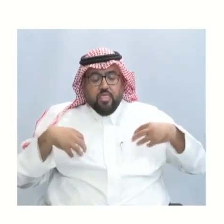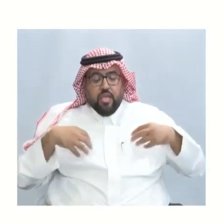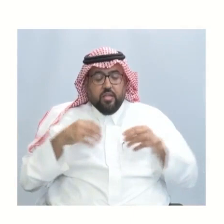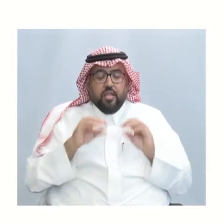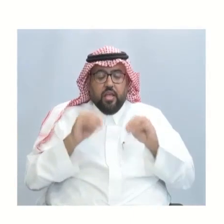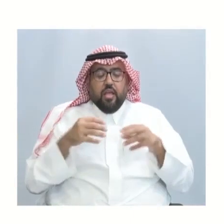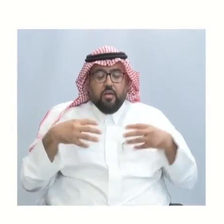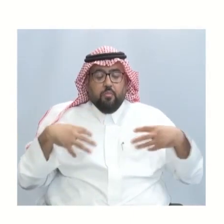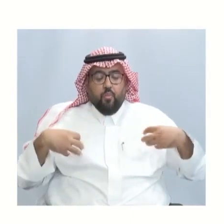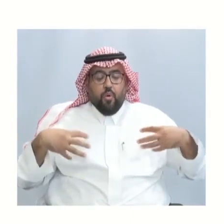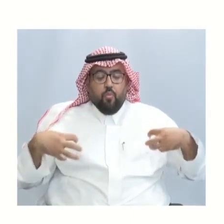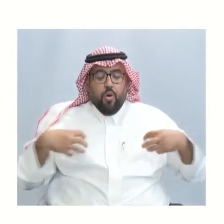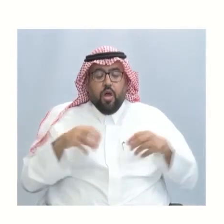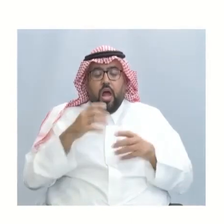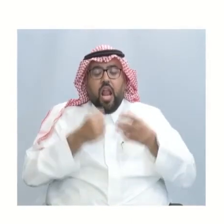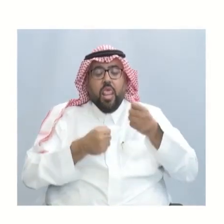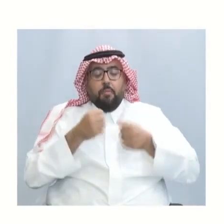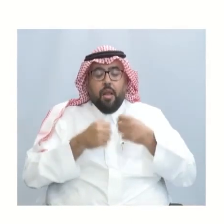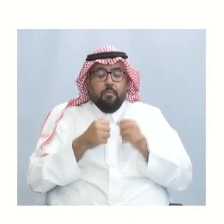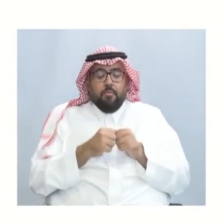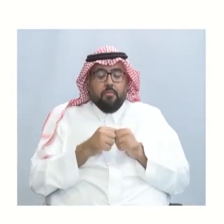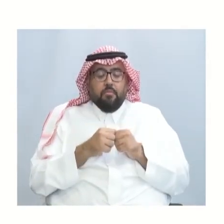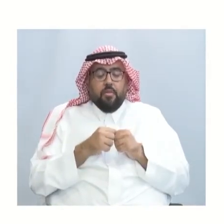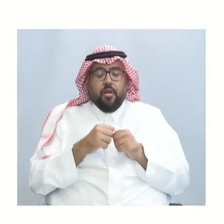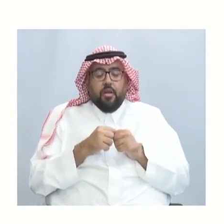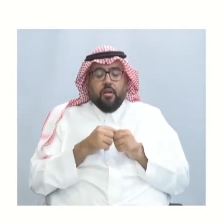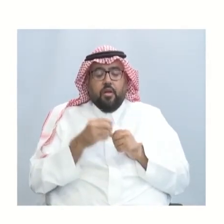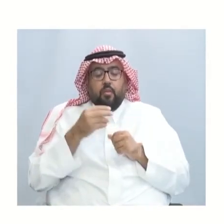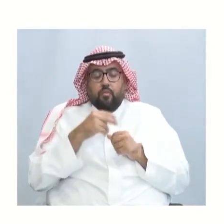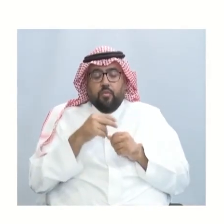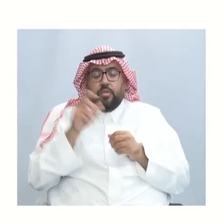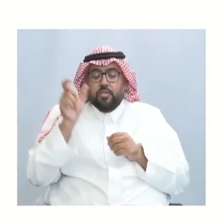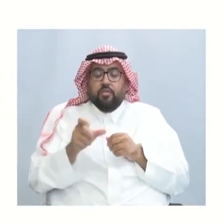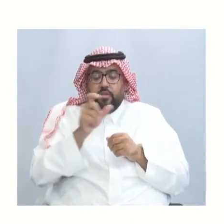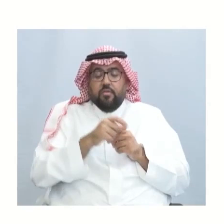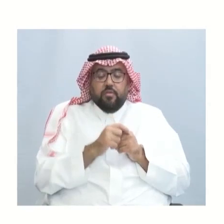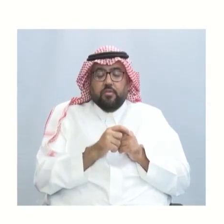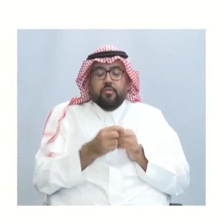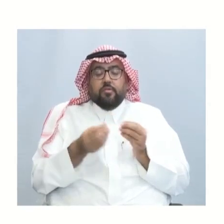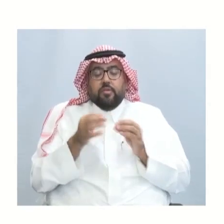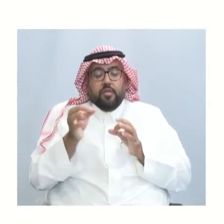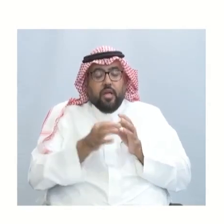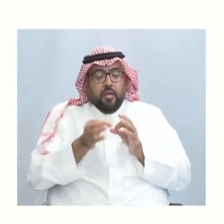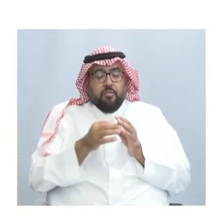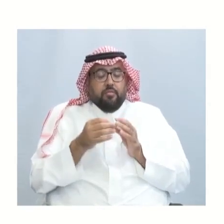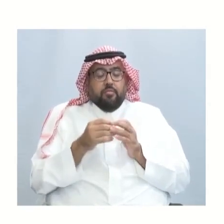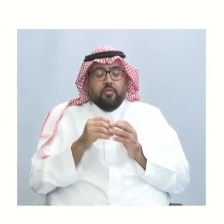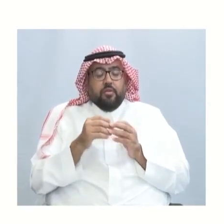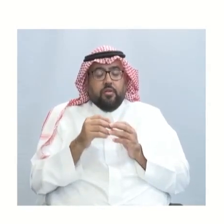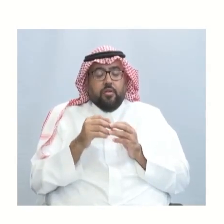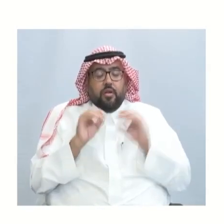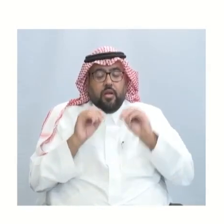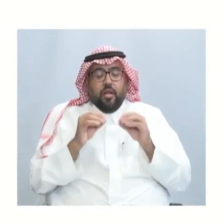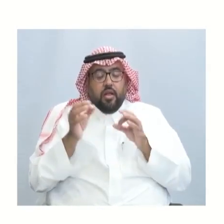الاثداء وال التتي تفرز الحليب وبعض الصفات التي كانت اكثر قربا للزواحف فهنا